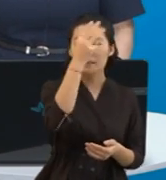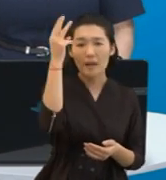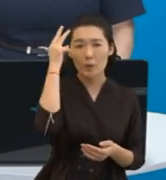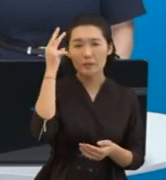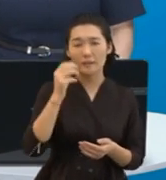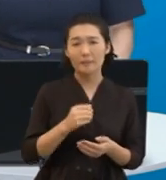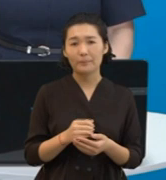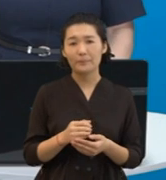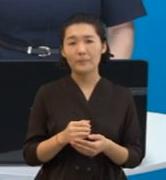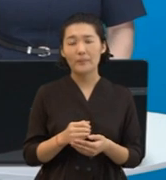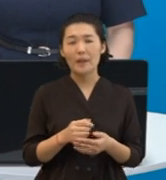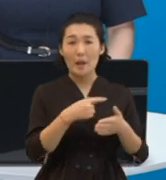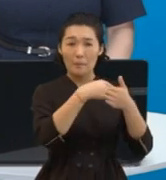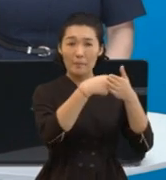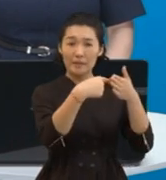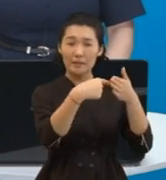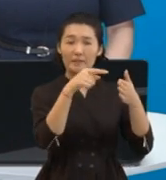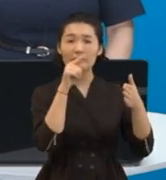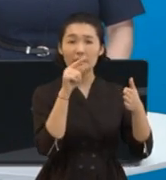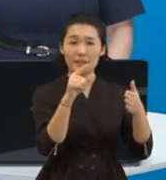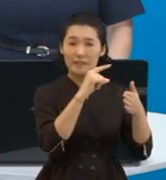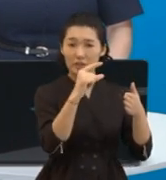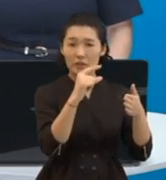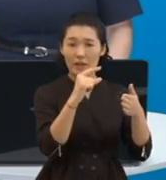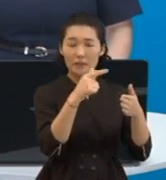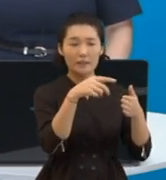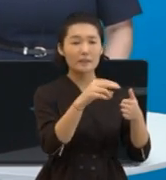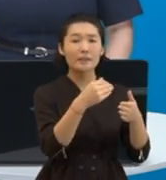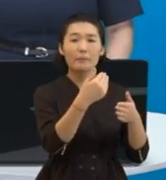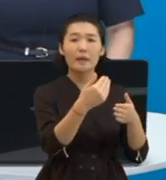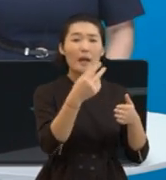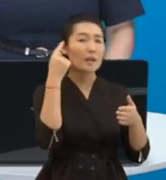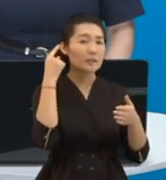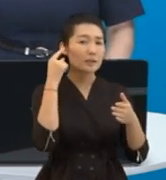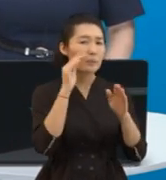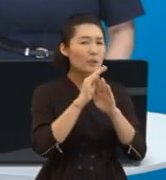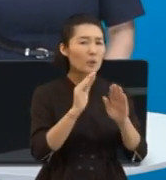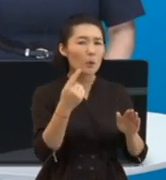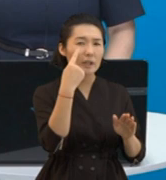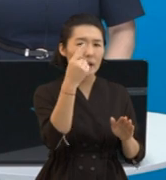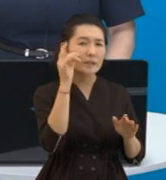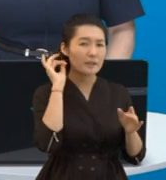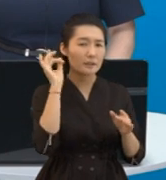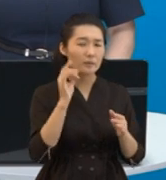подчеркните те сочетания где мы слышим только один звук не я